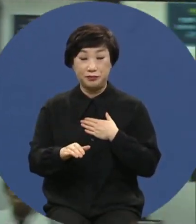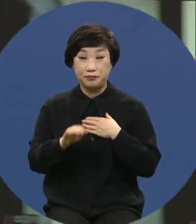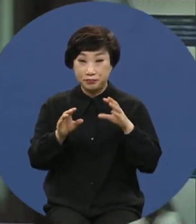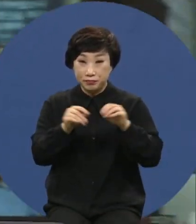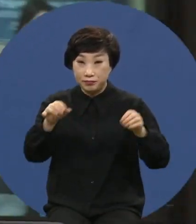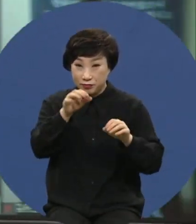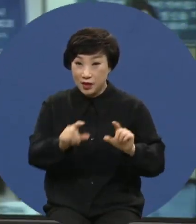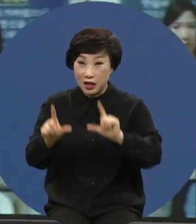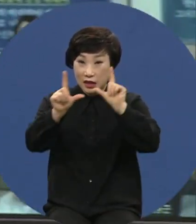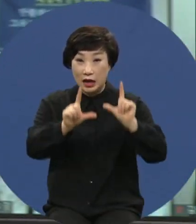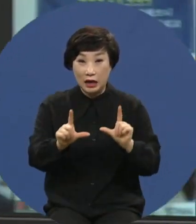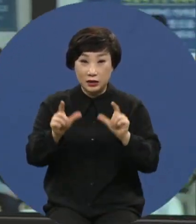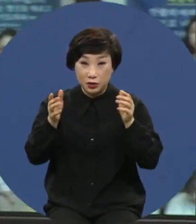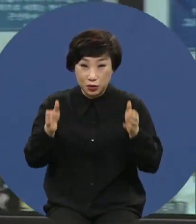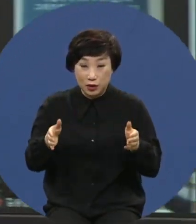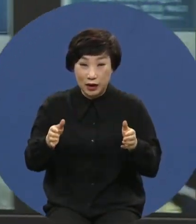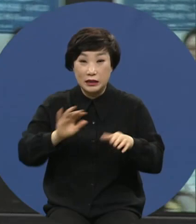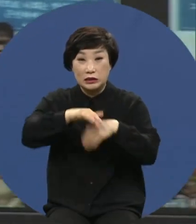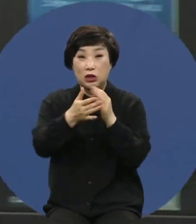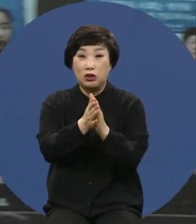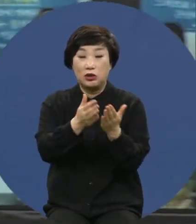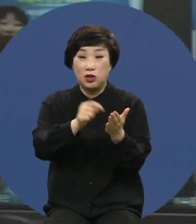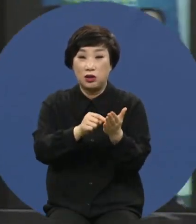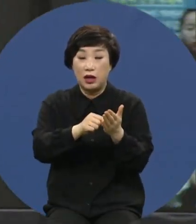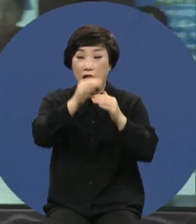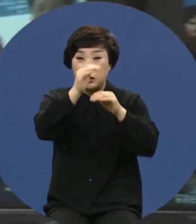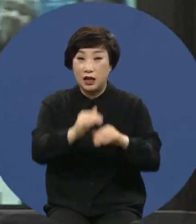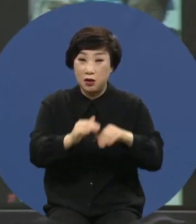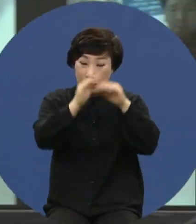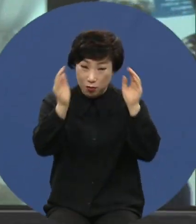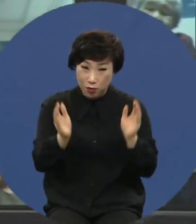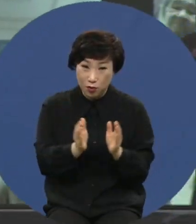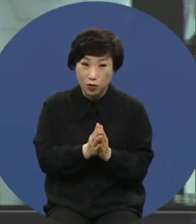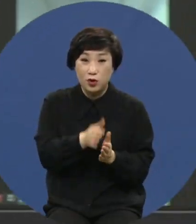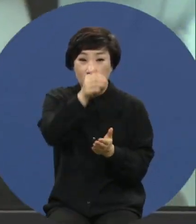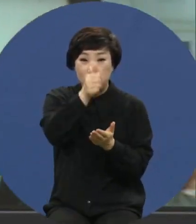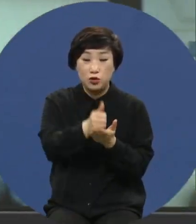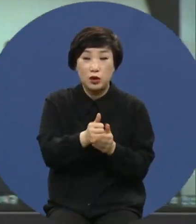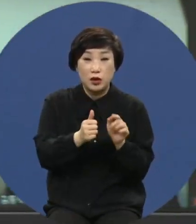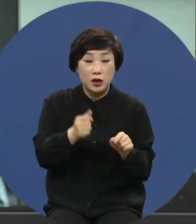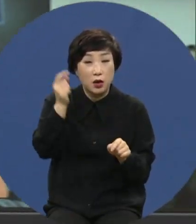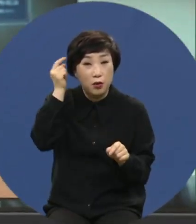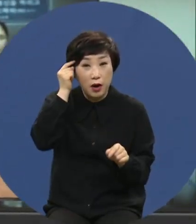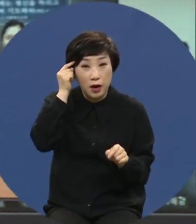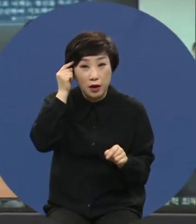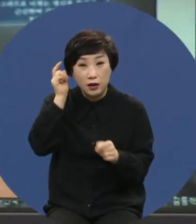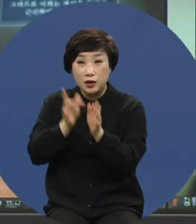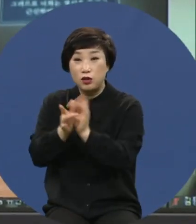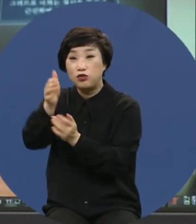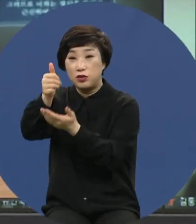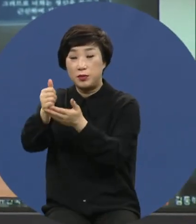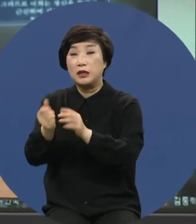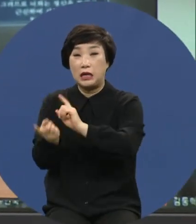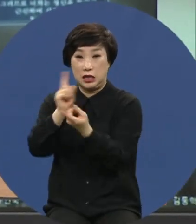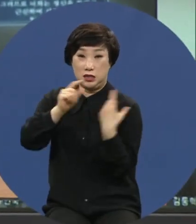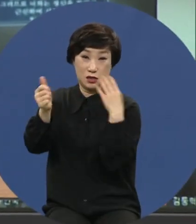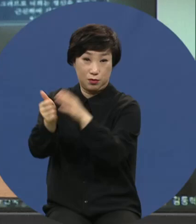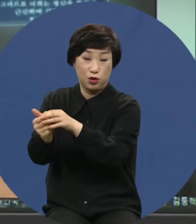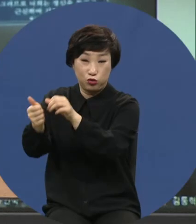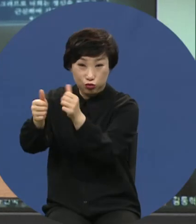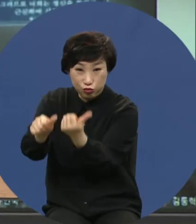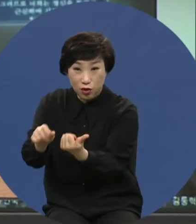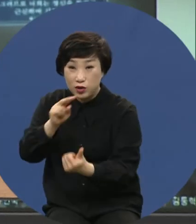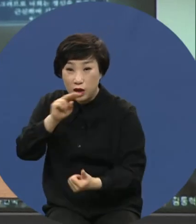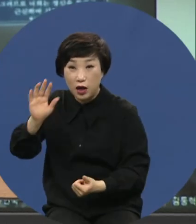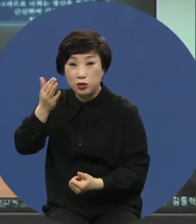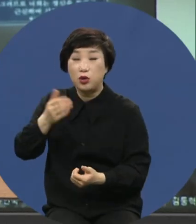땅에 살면서 성경이 말한 모든 죄들이 뭐냐? 예수님이 짊어지고 죽어야